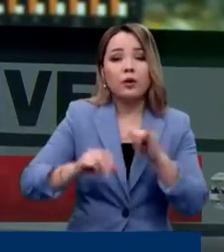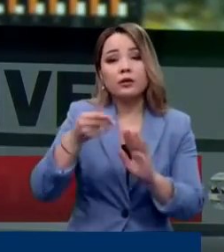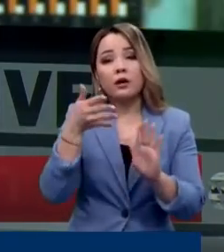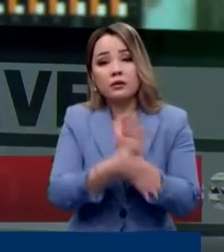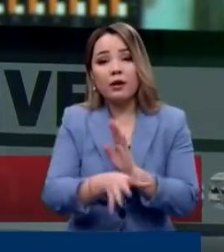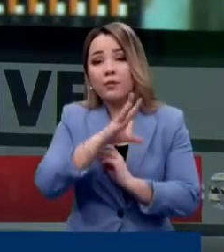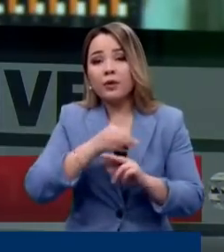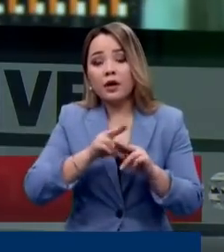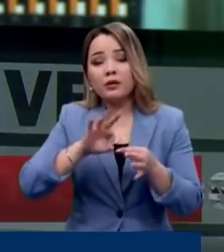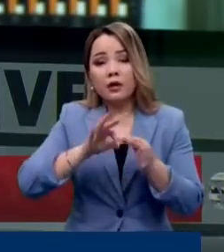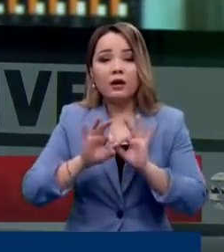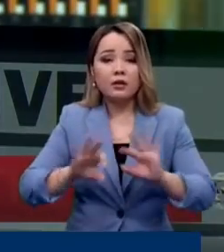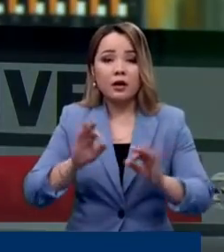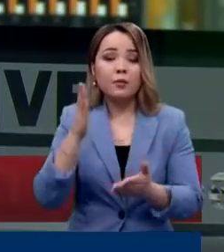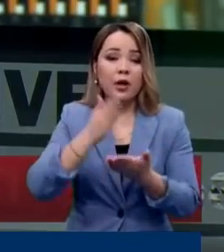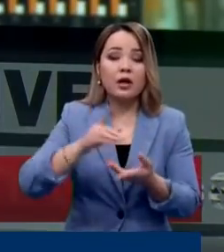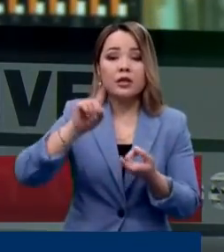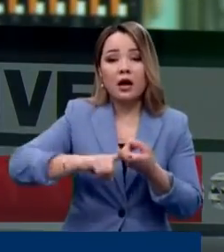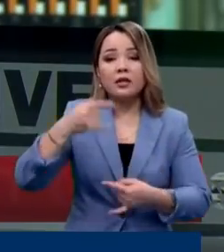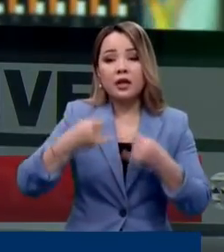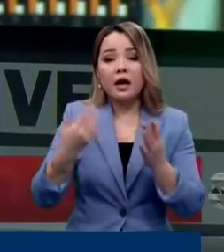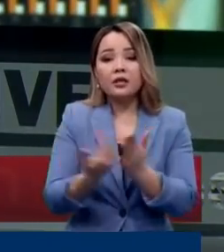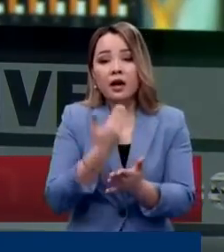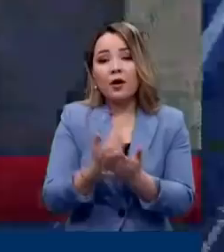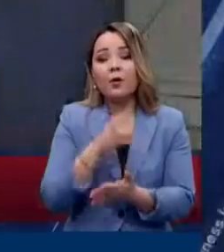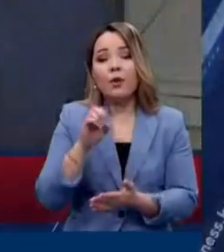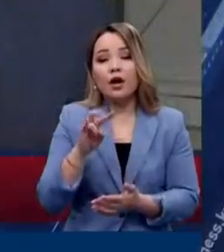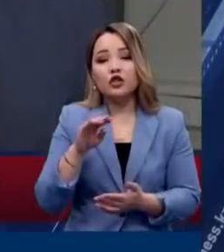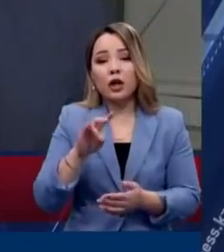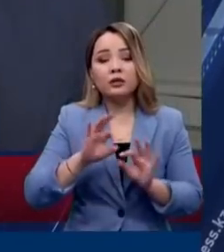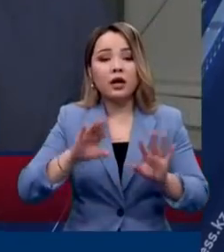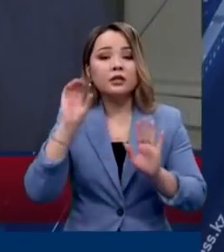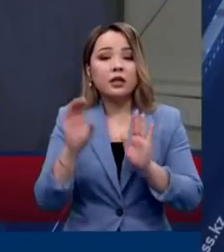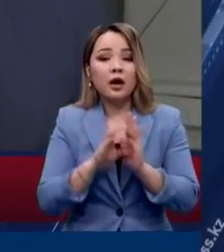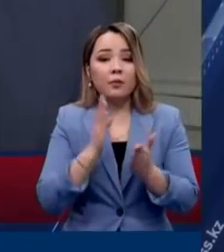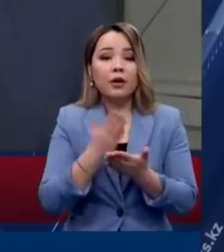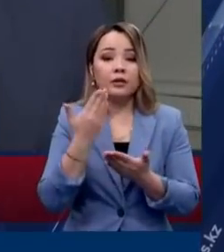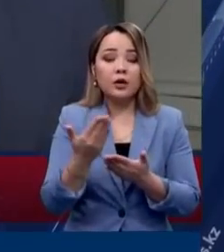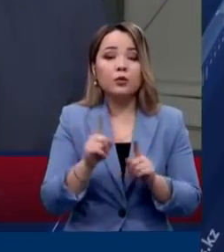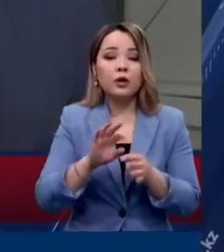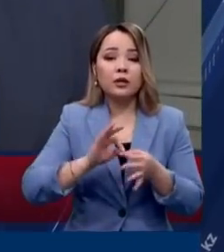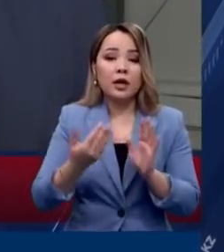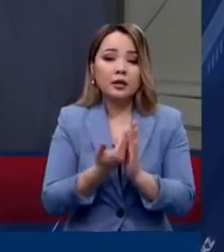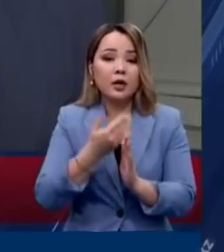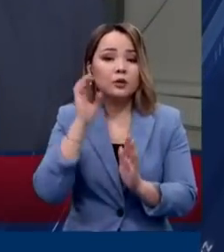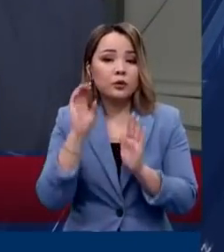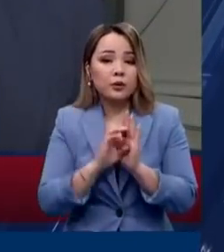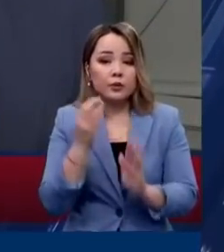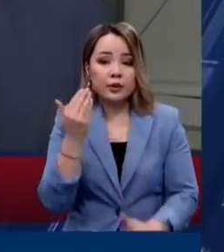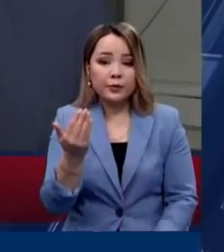кетіп жатыр? Мәселенің ара жігін студиямен тікелей байланыста тұрған әріптесім Маржан Жұмабай анықтап көрді. Сонымен Маржан, қолда бар ақпараттарыңызбен